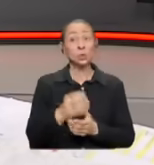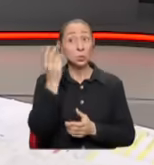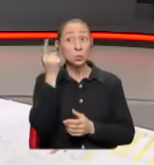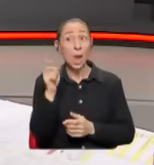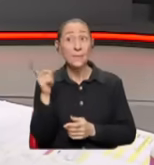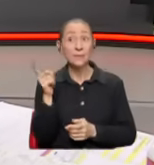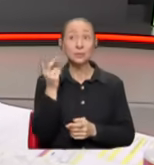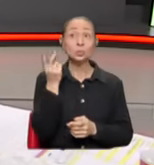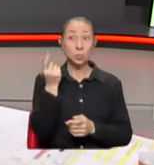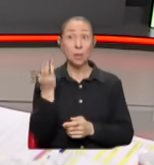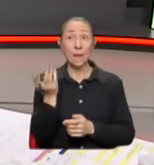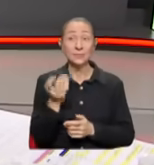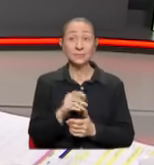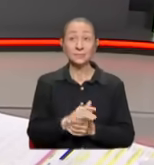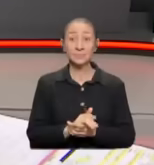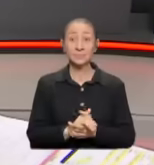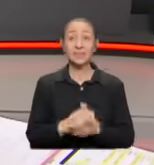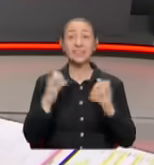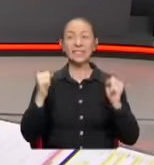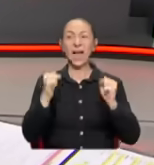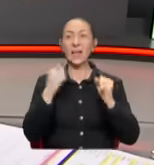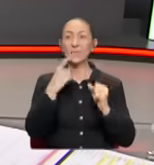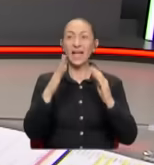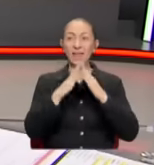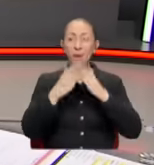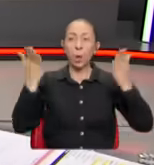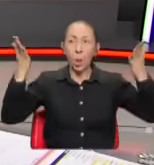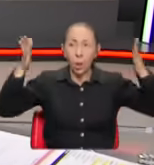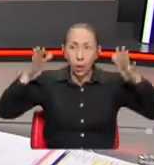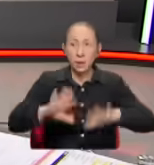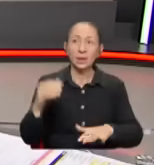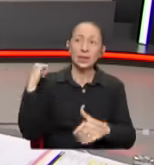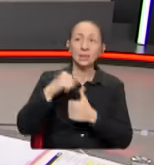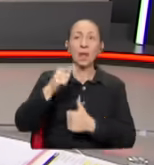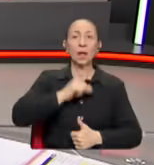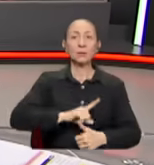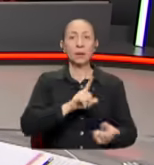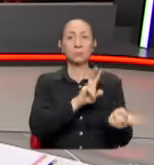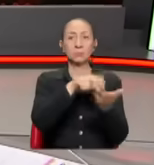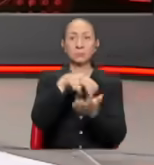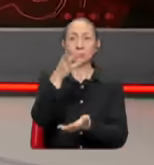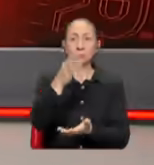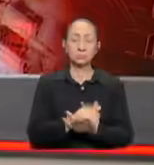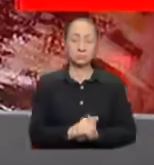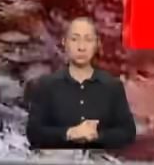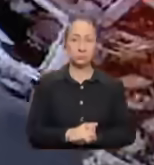Unuturlar mı? Unuturlar mı hiç? Sağlam dediği evler yıkıldı, yeniden aday gösterildi.